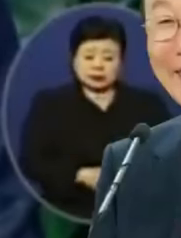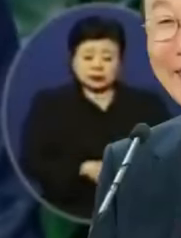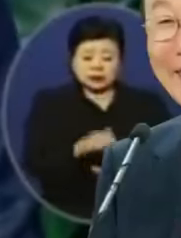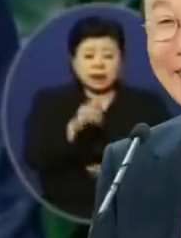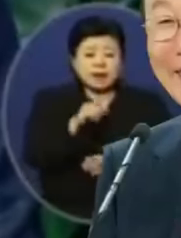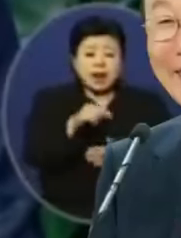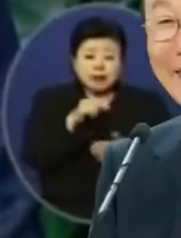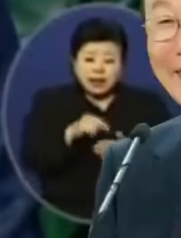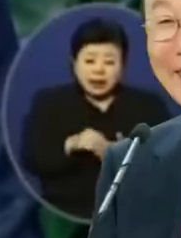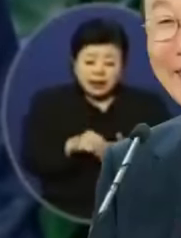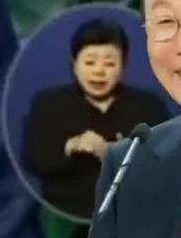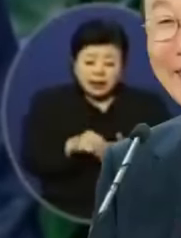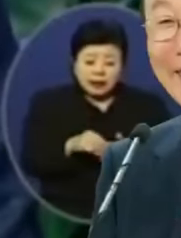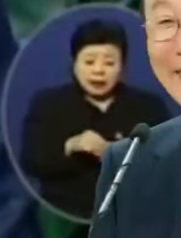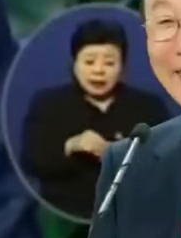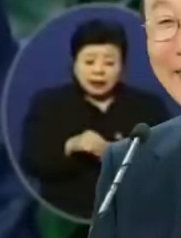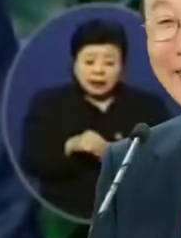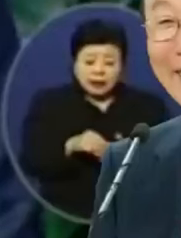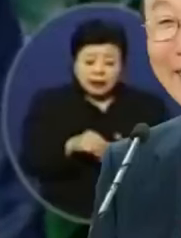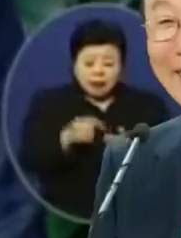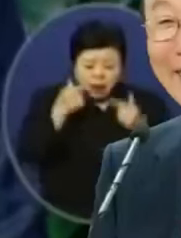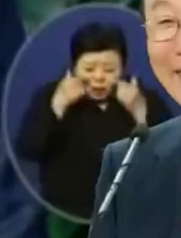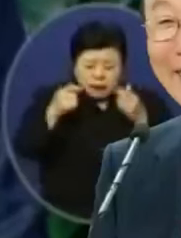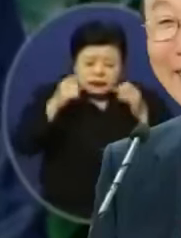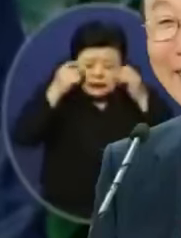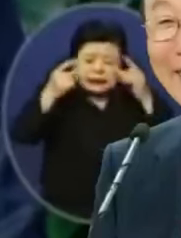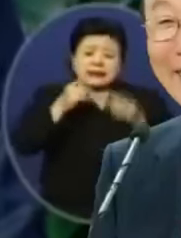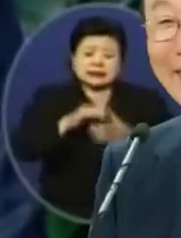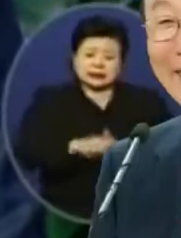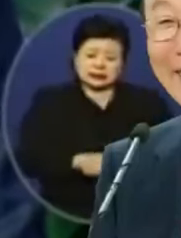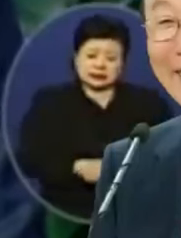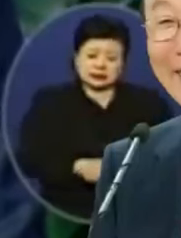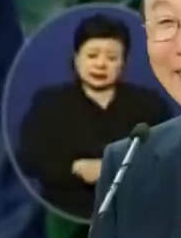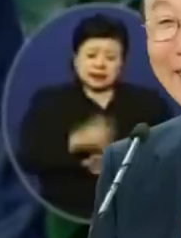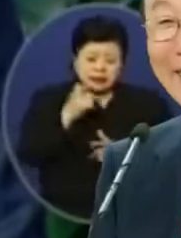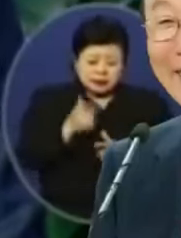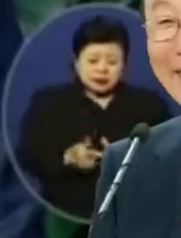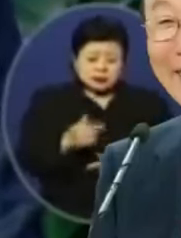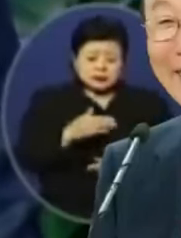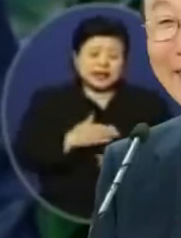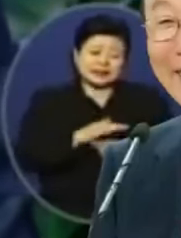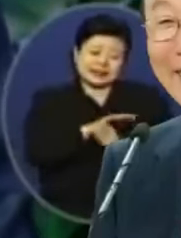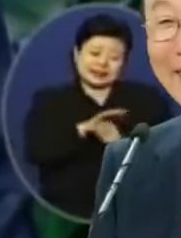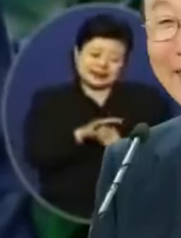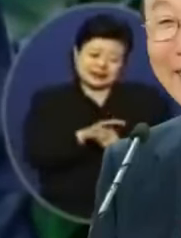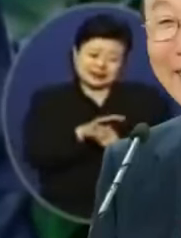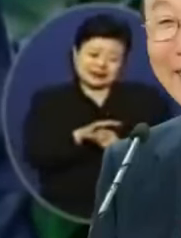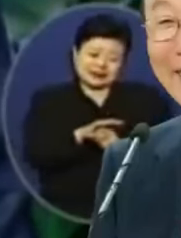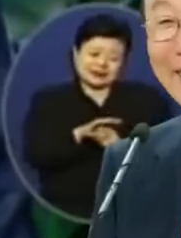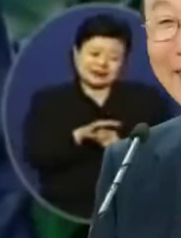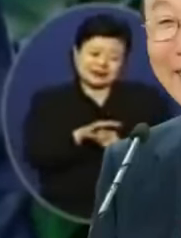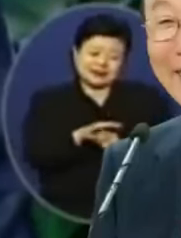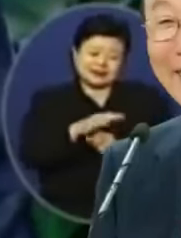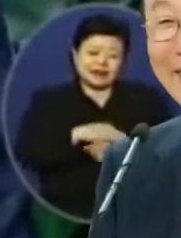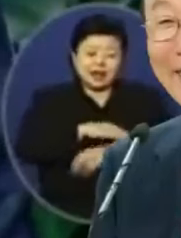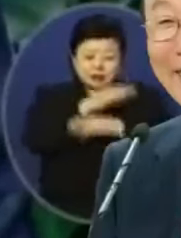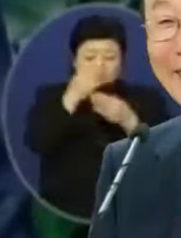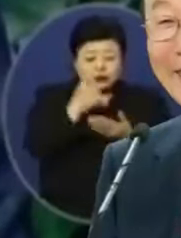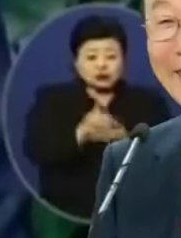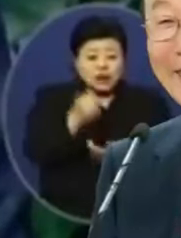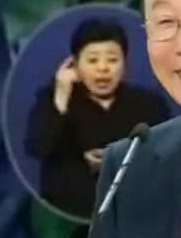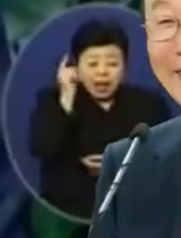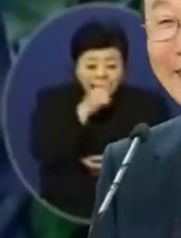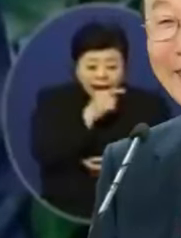우리가 마음속에 확실히 깨달아야 될 것은 예수님이 나를 사랑하사 나의 모든